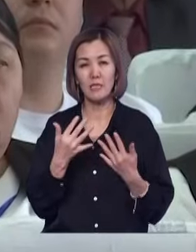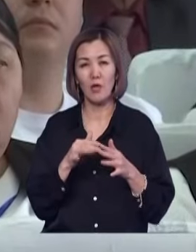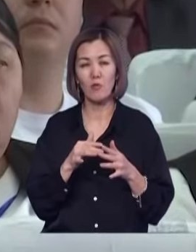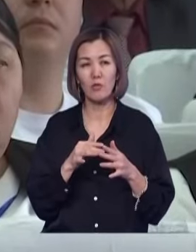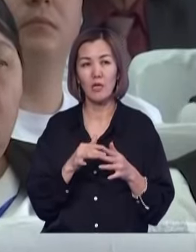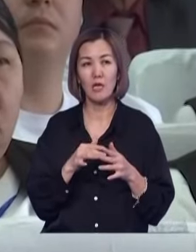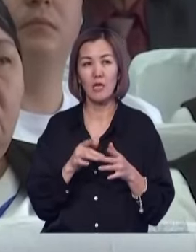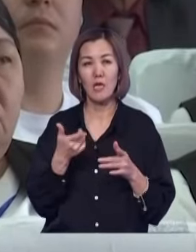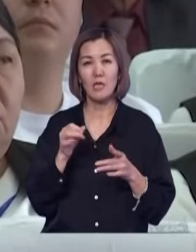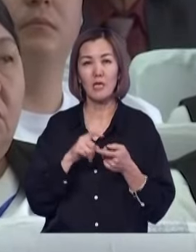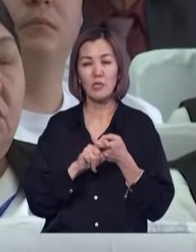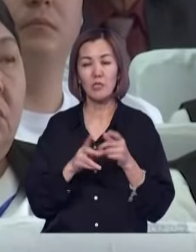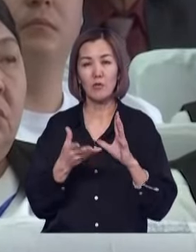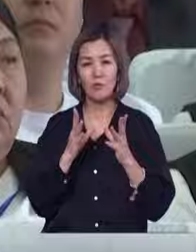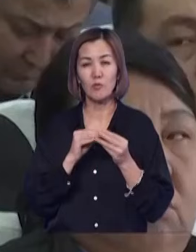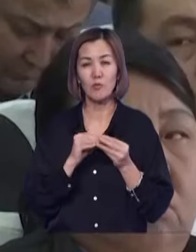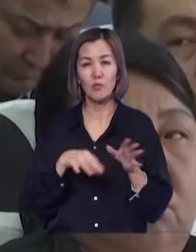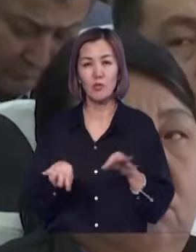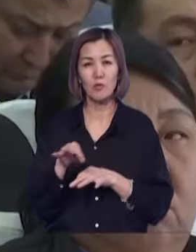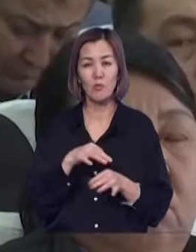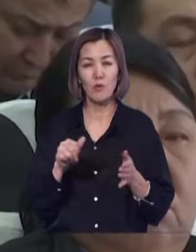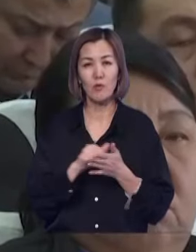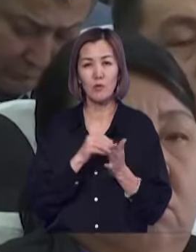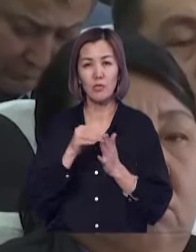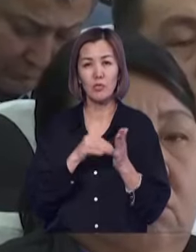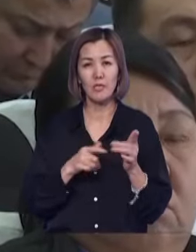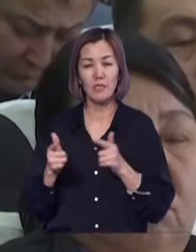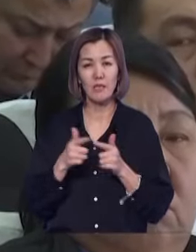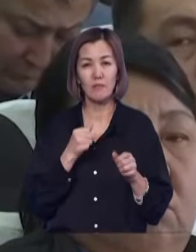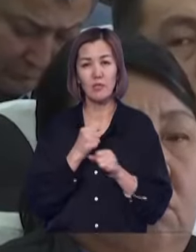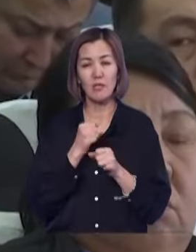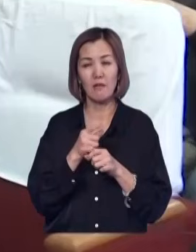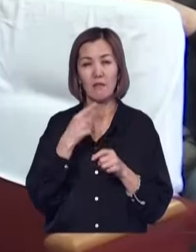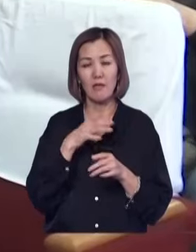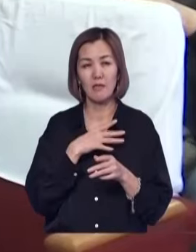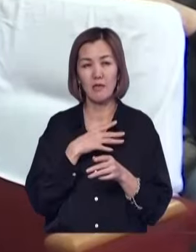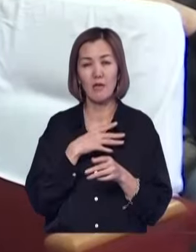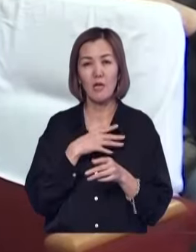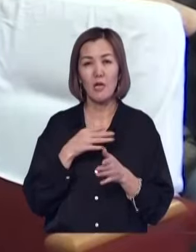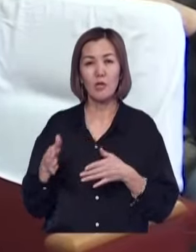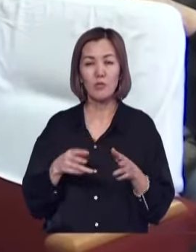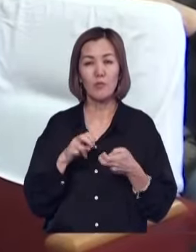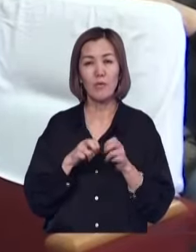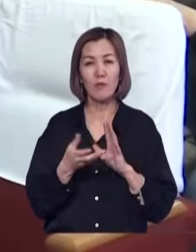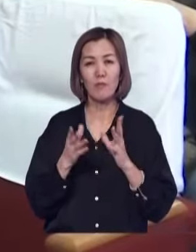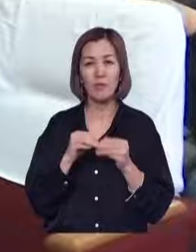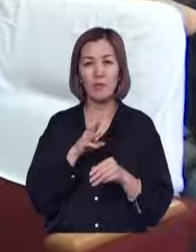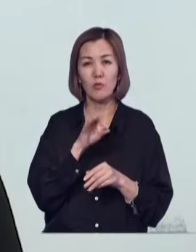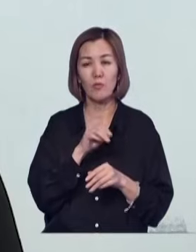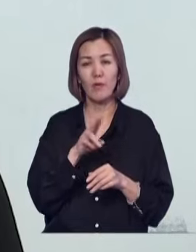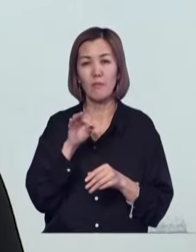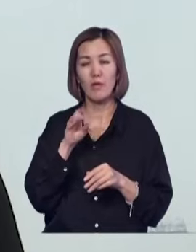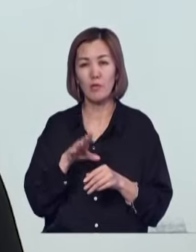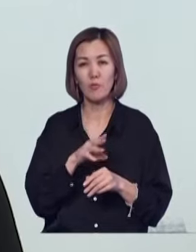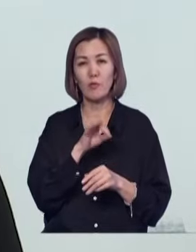ауылдарға көгілдір отын жеткізу бойынша жобалық сметалық құжаттама жасалып жатқанын тілге тиек етті. Жол мәселесі бойынша Топар, Бала Топар